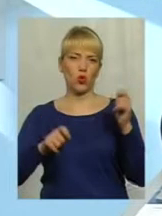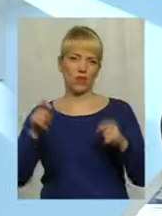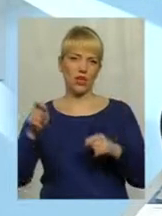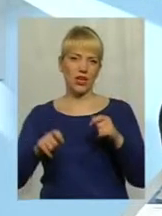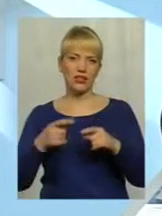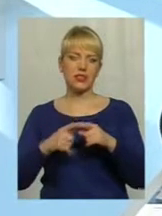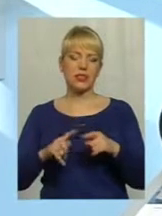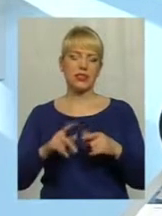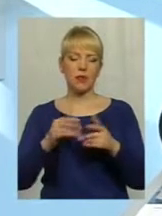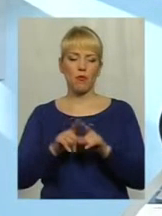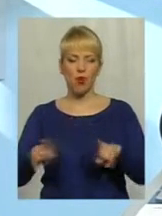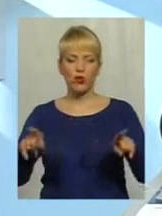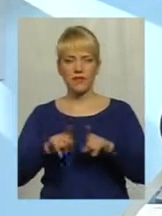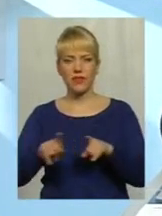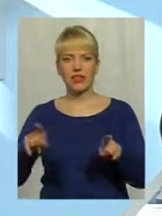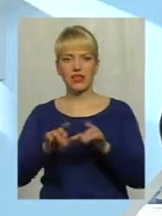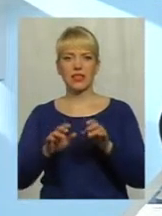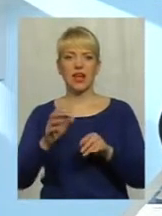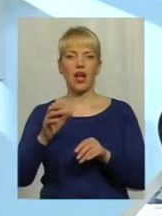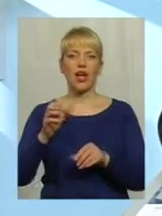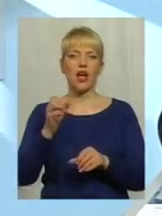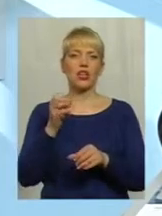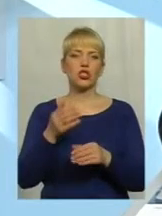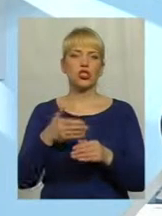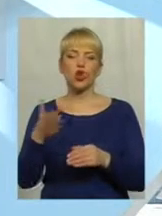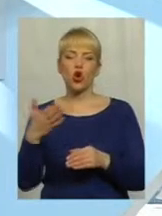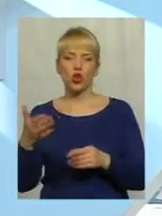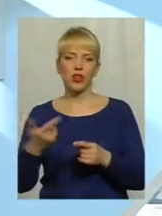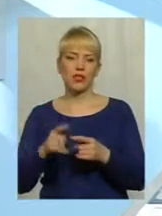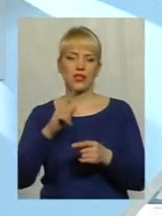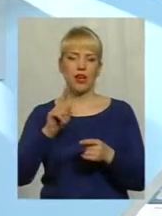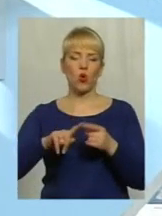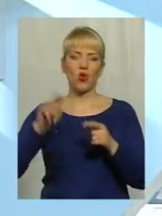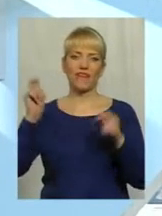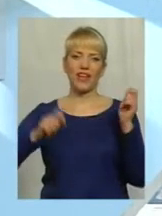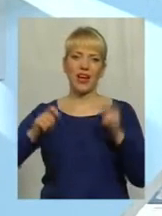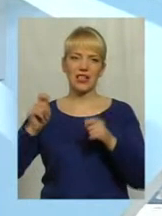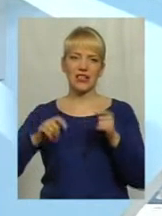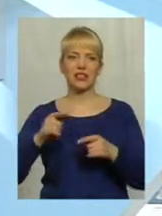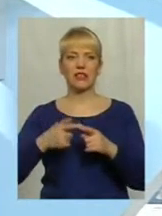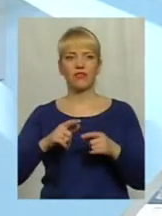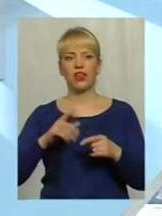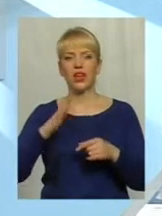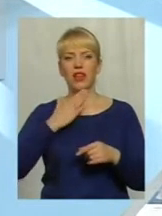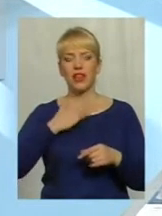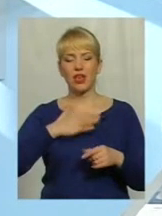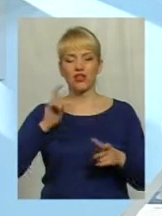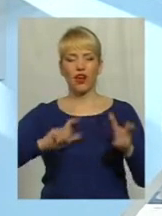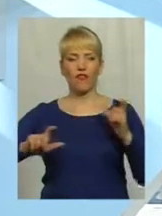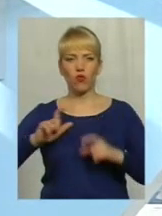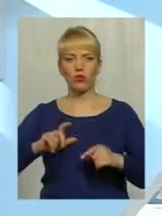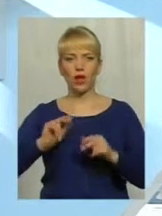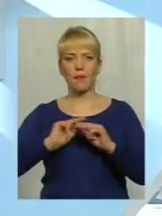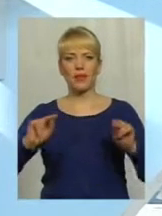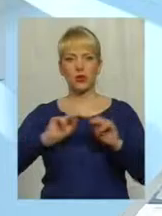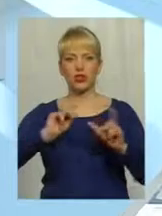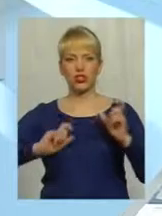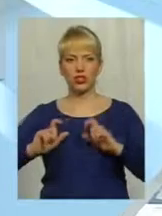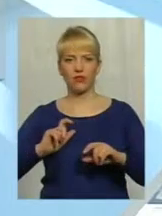це просвітницька така сторона наших планів, це конференції в вузах наших, в педагогічних вузах,